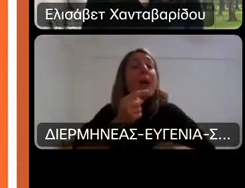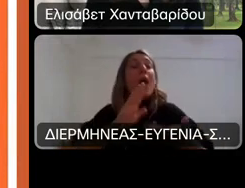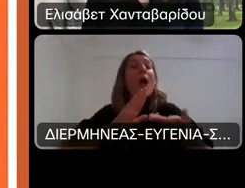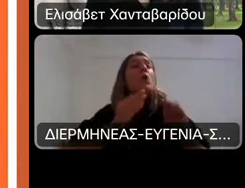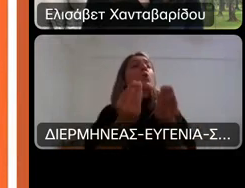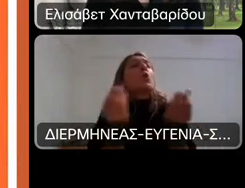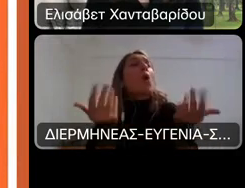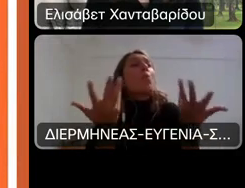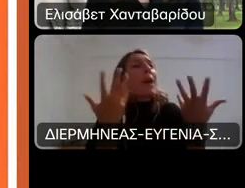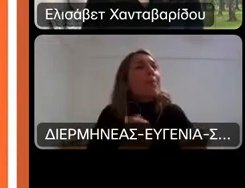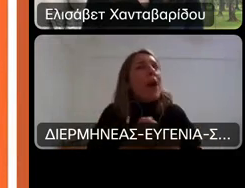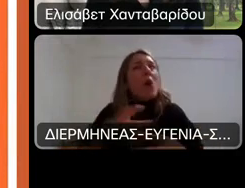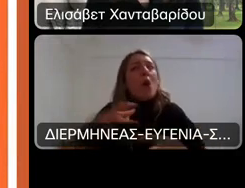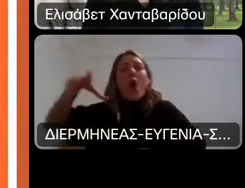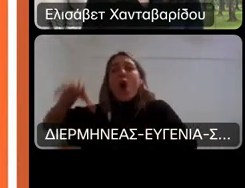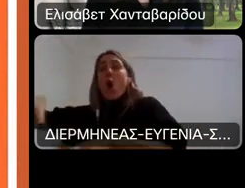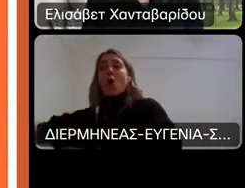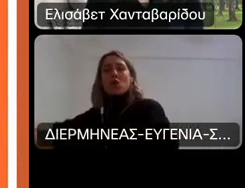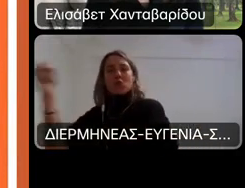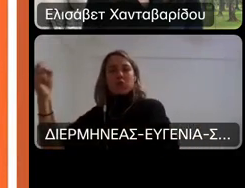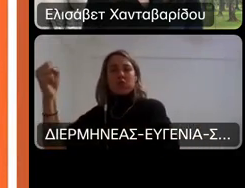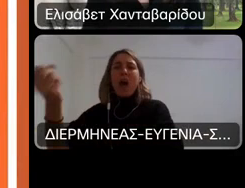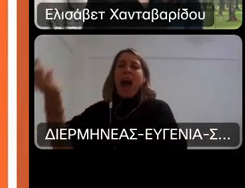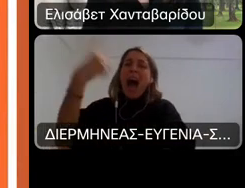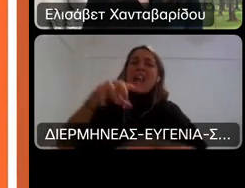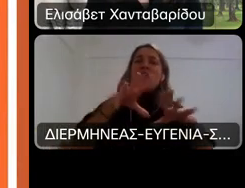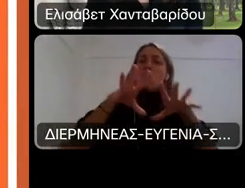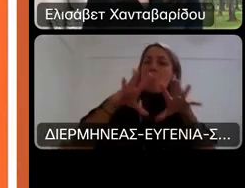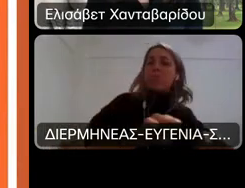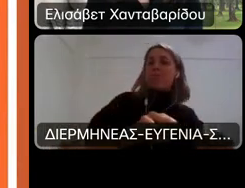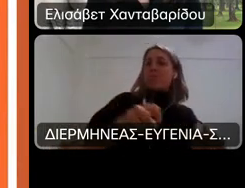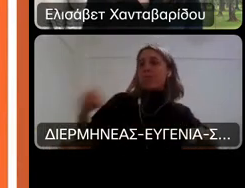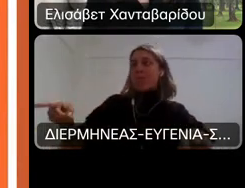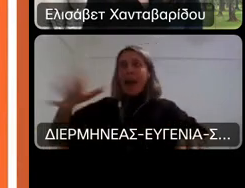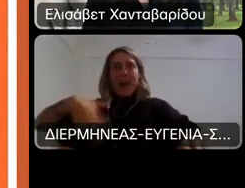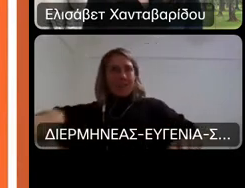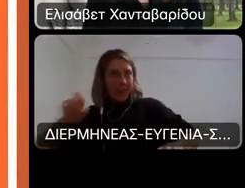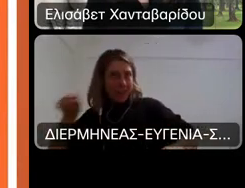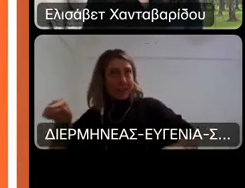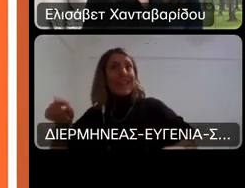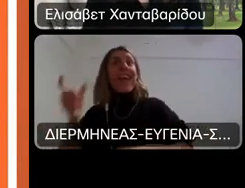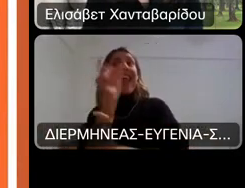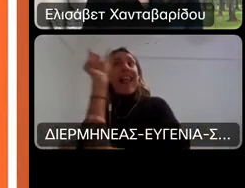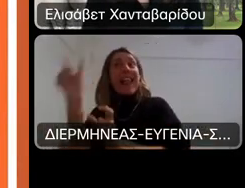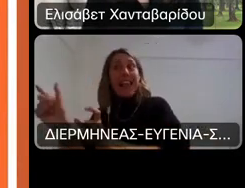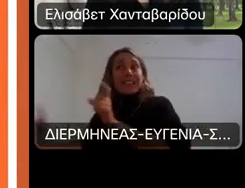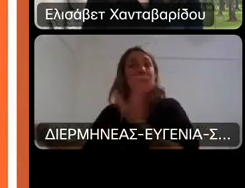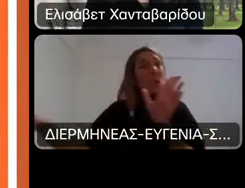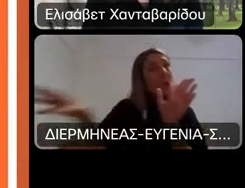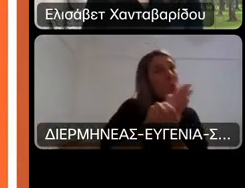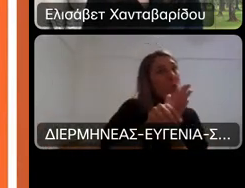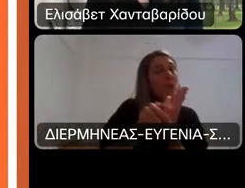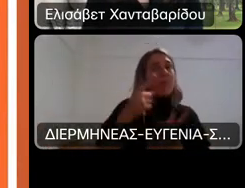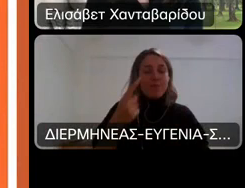τις αποικιοκρατικές χώρες, επειδή, όπως σας είπα, είναι εισαγόμενα τα εργαλεία που χρησιμοποιούμε. Με το κίνημα